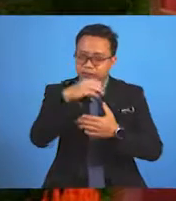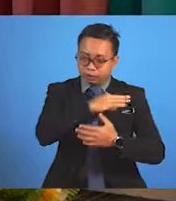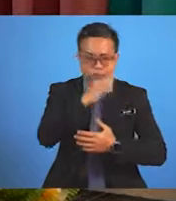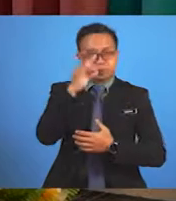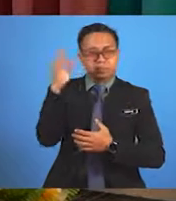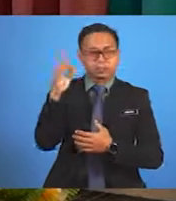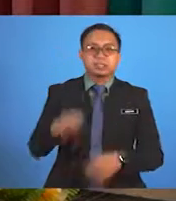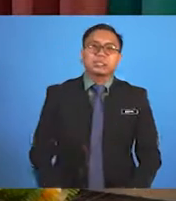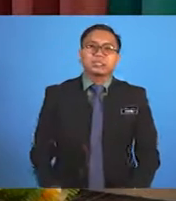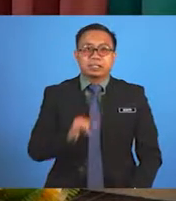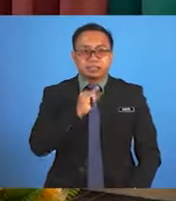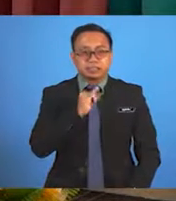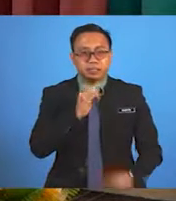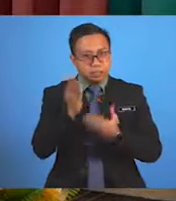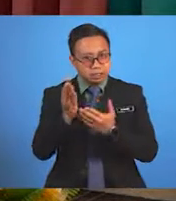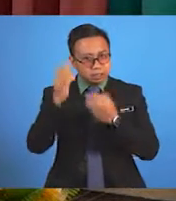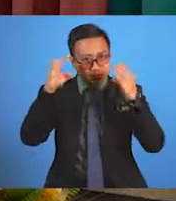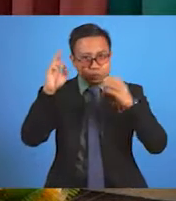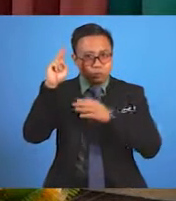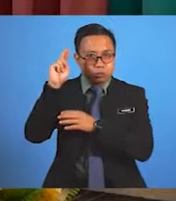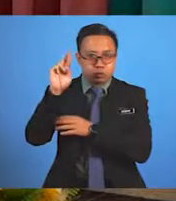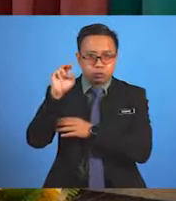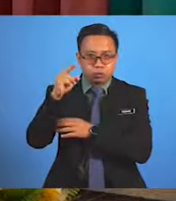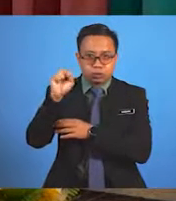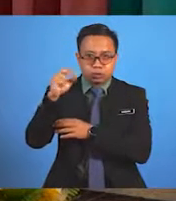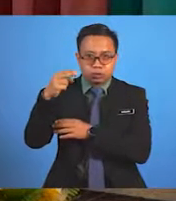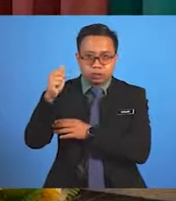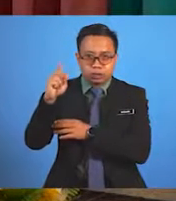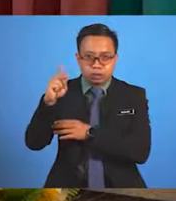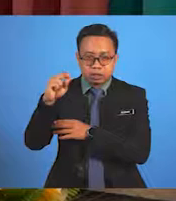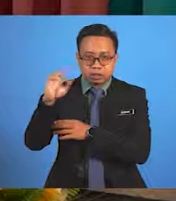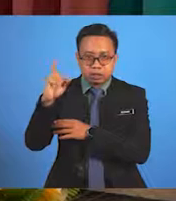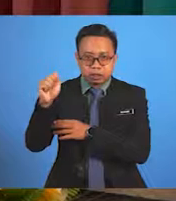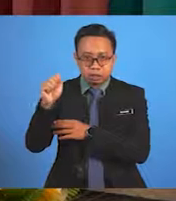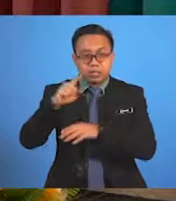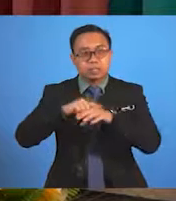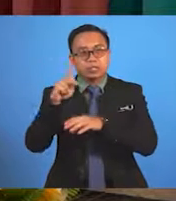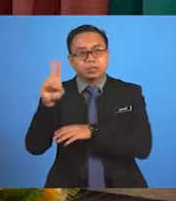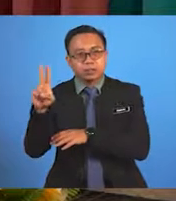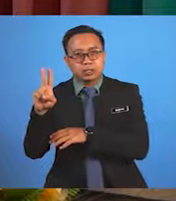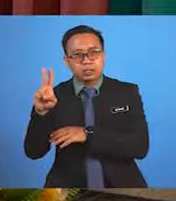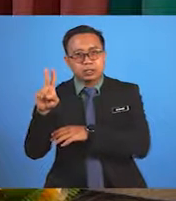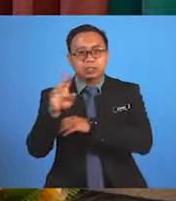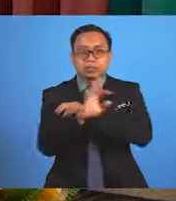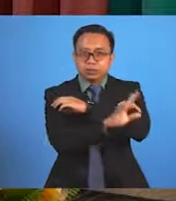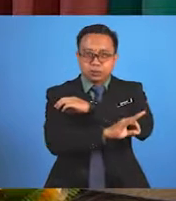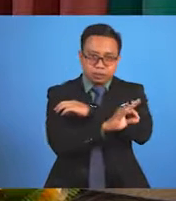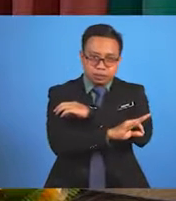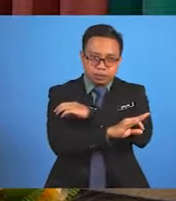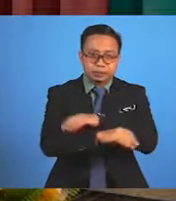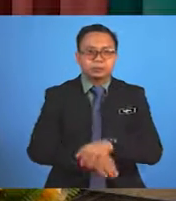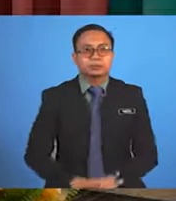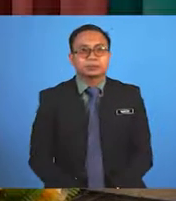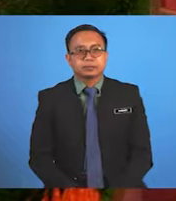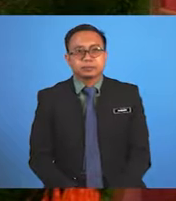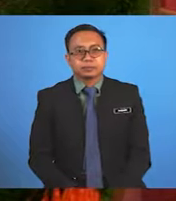bersemangat. Saya, Cikgu Nur Syahidah, cikgu mengajar di Kolej Vokasional Datuk Lela Maharaja Rembau Negeri